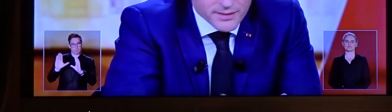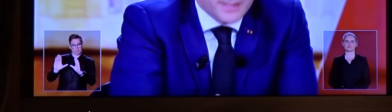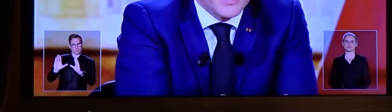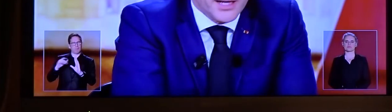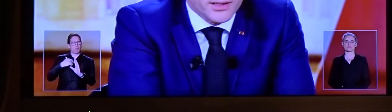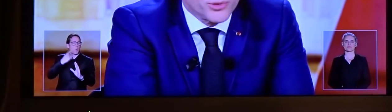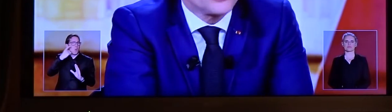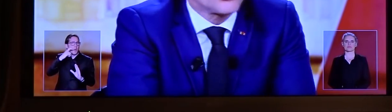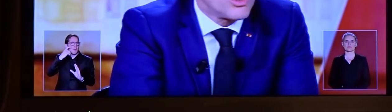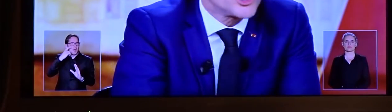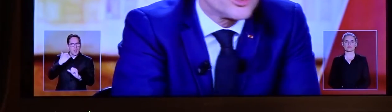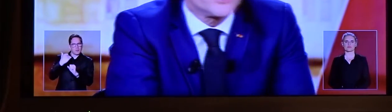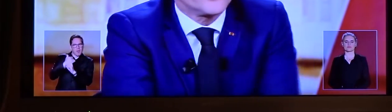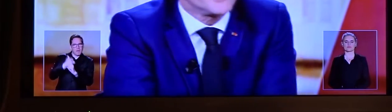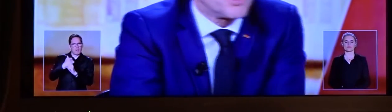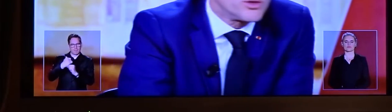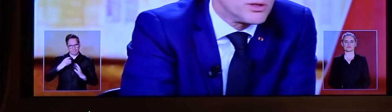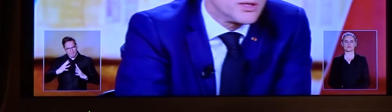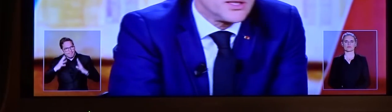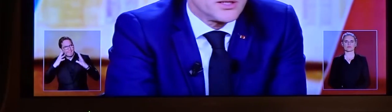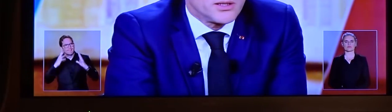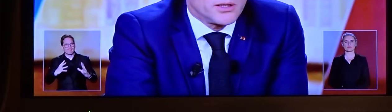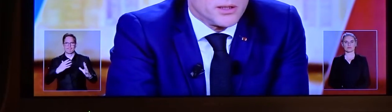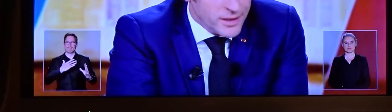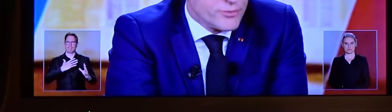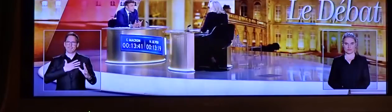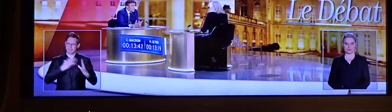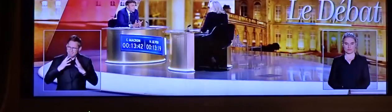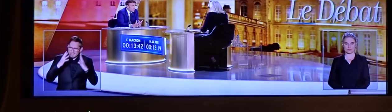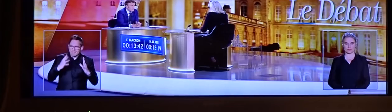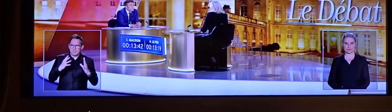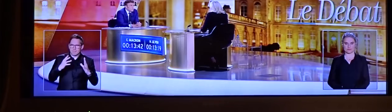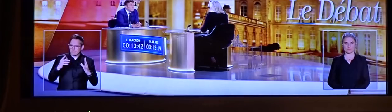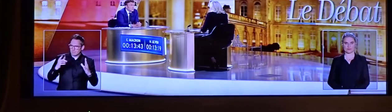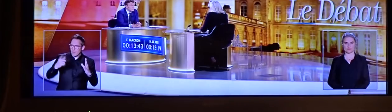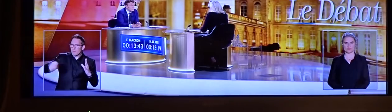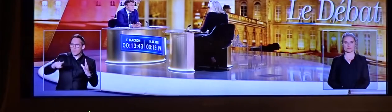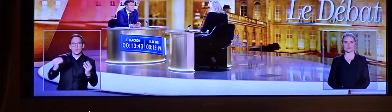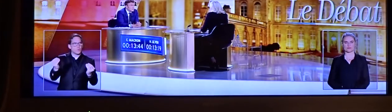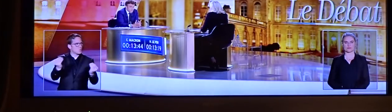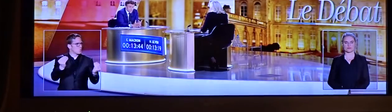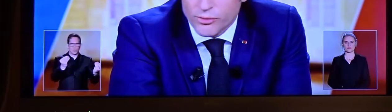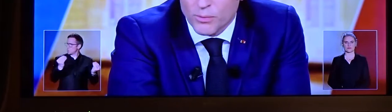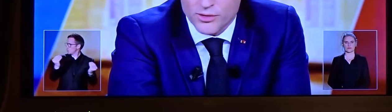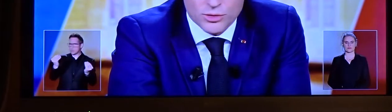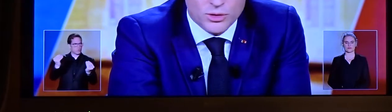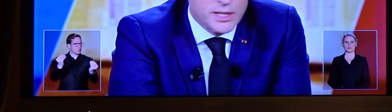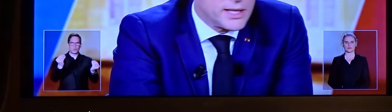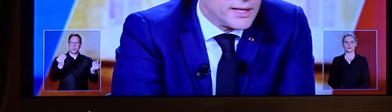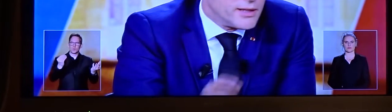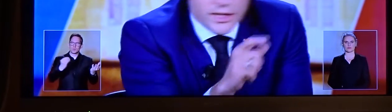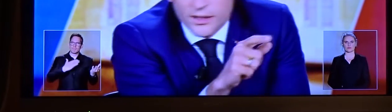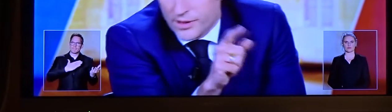le voit bien, dès qu'il y a des positions courageuses et difficiles à prendre, ni vous ni vos représentants ne sont là. Ni vous ni vos